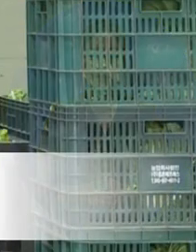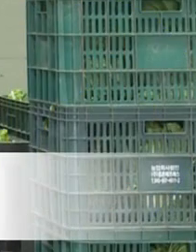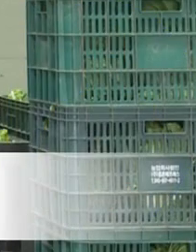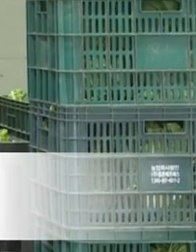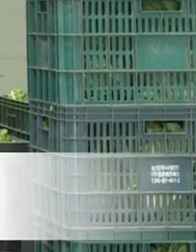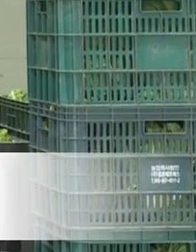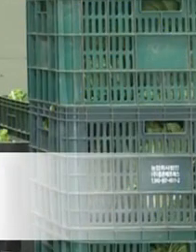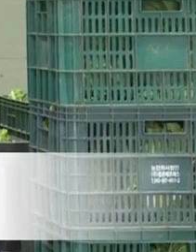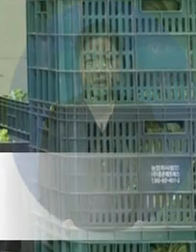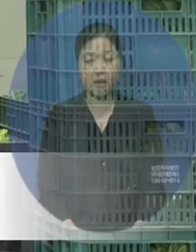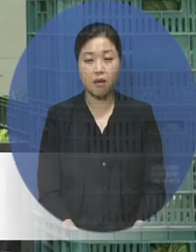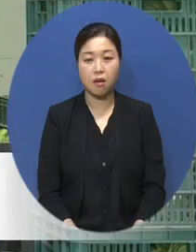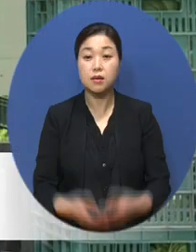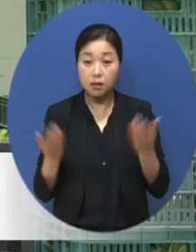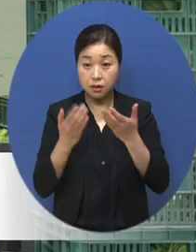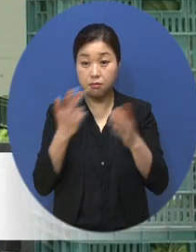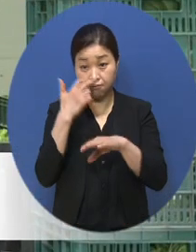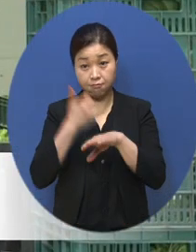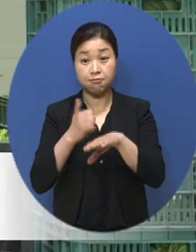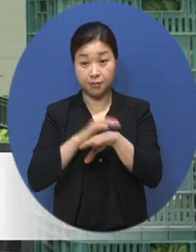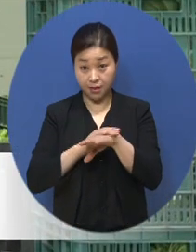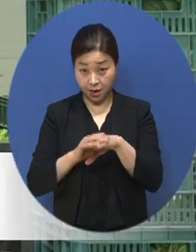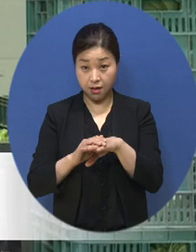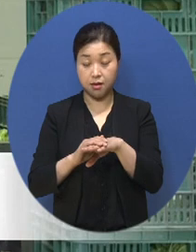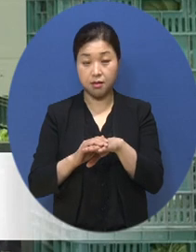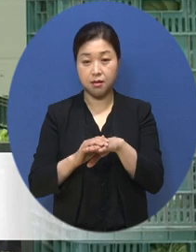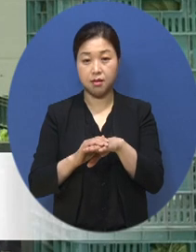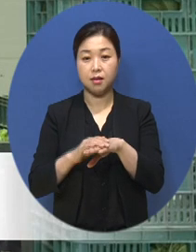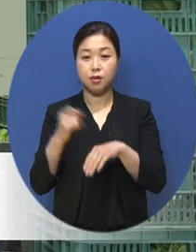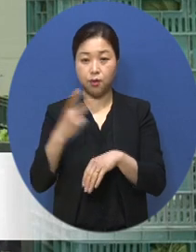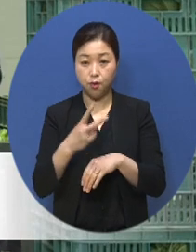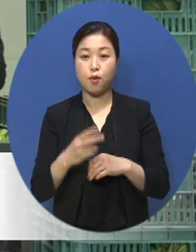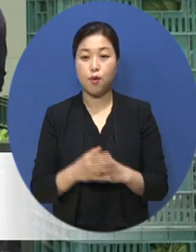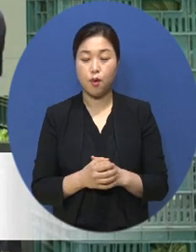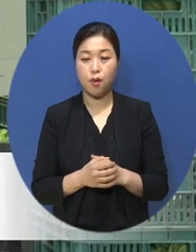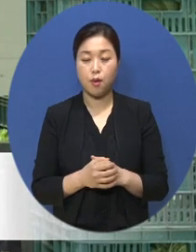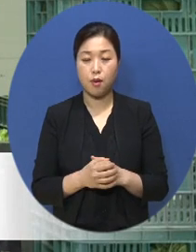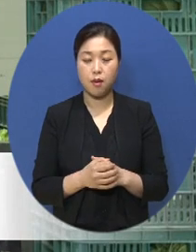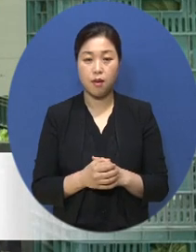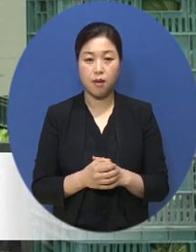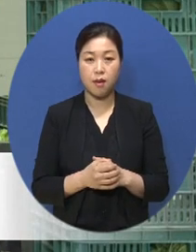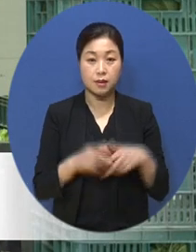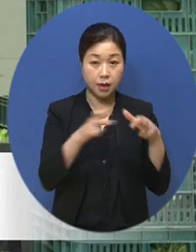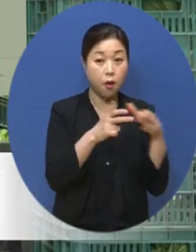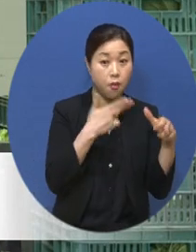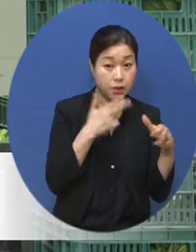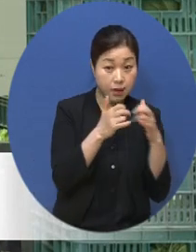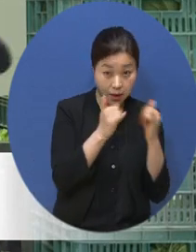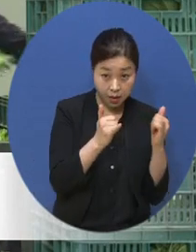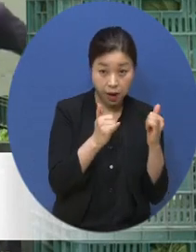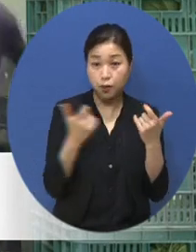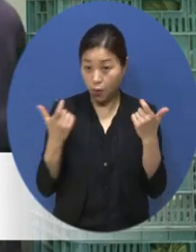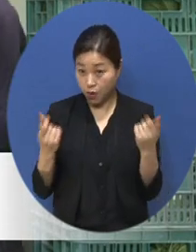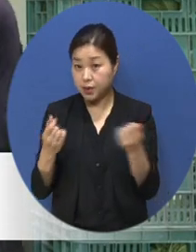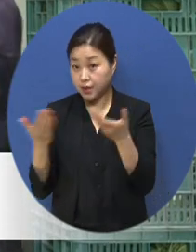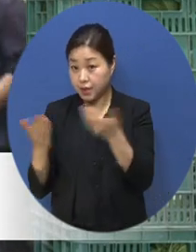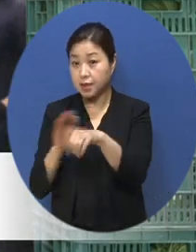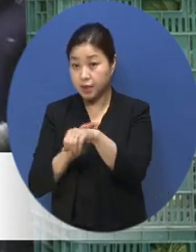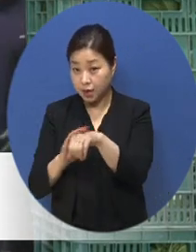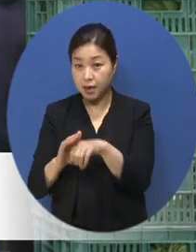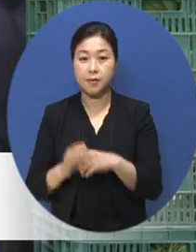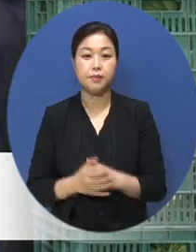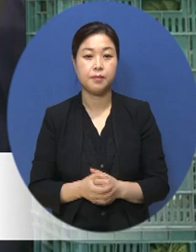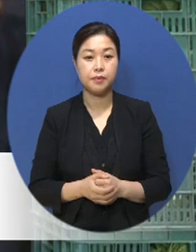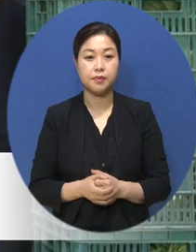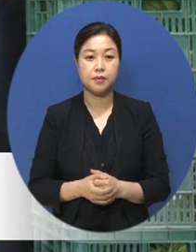적응도 잘하고 이제 업무도 일반이랑 비슷하게 잘하고 있습니다. 이제 인력이